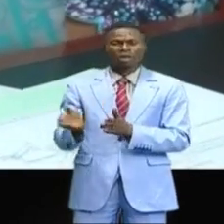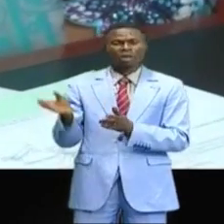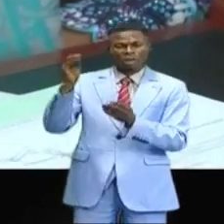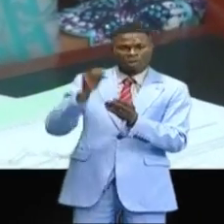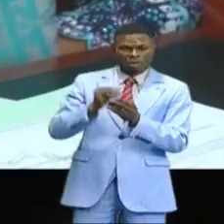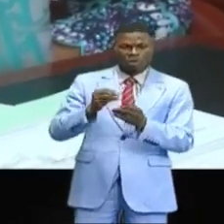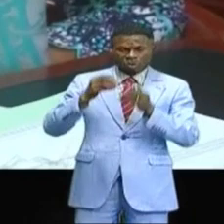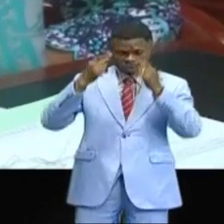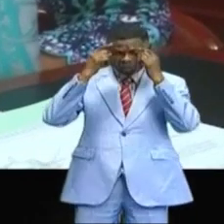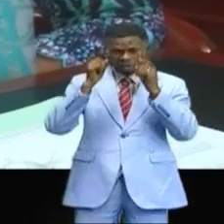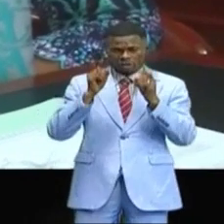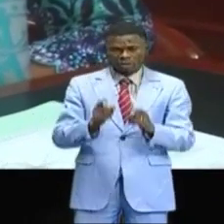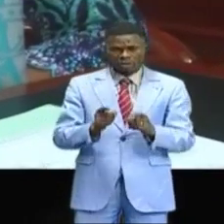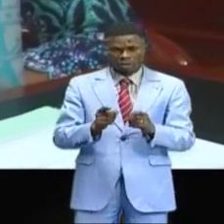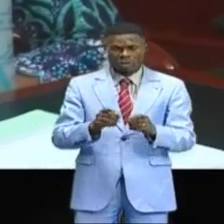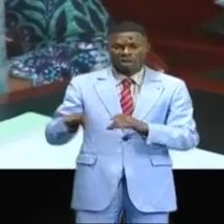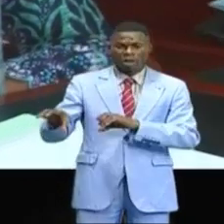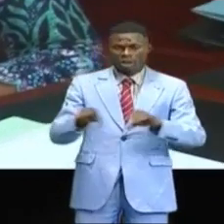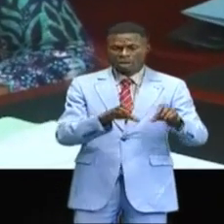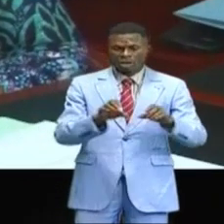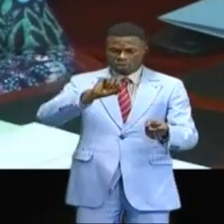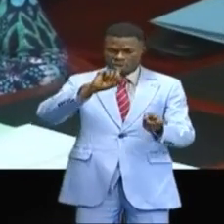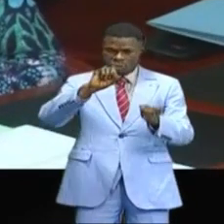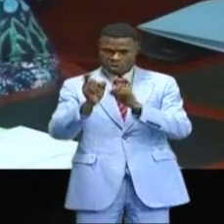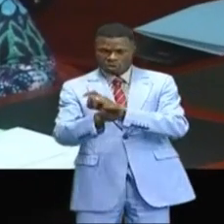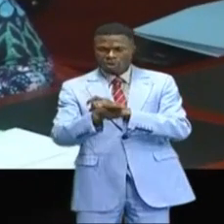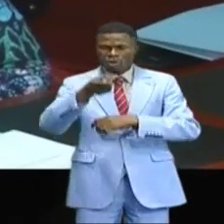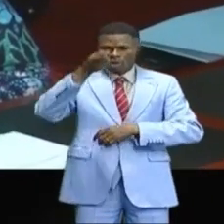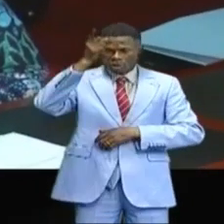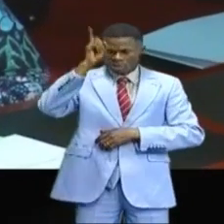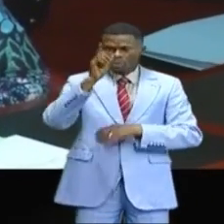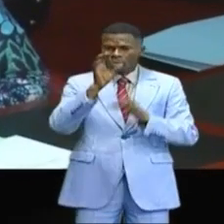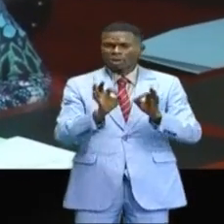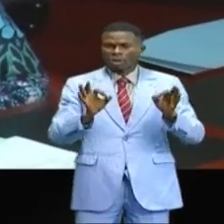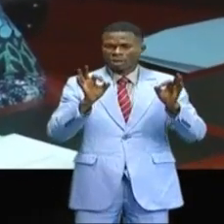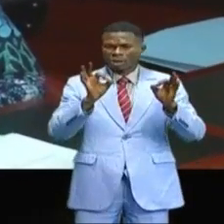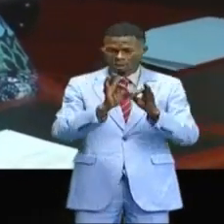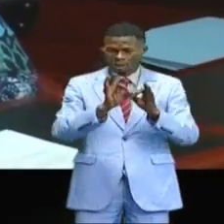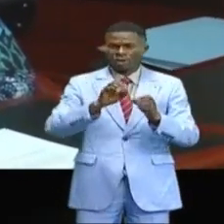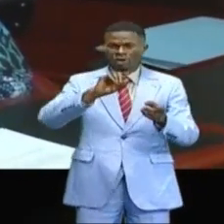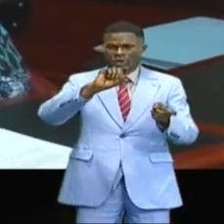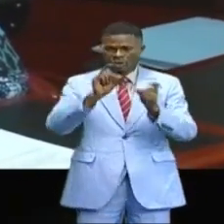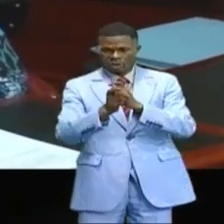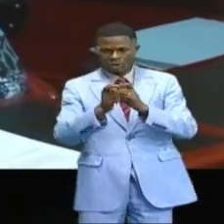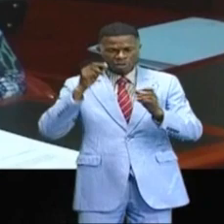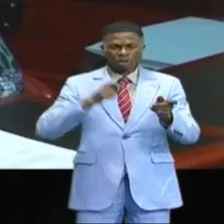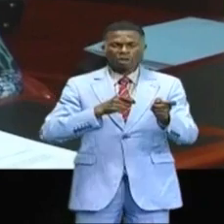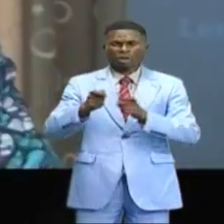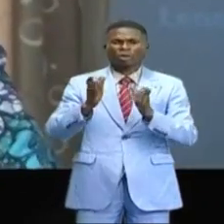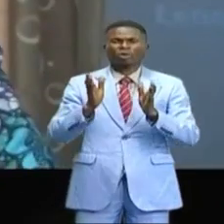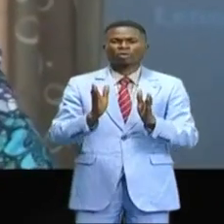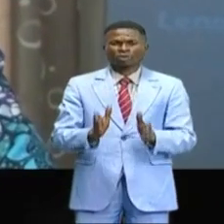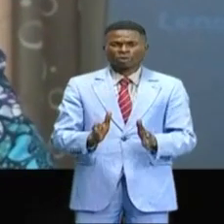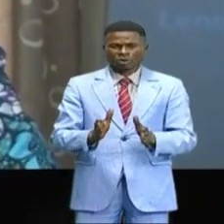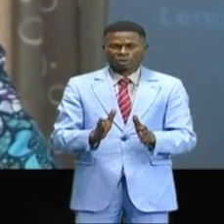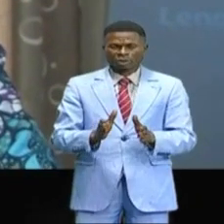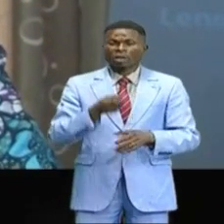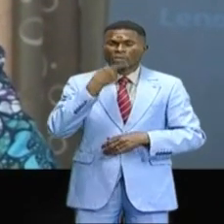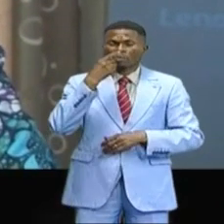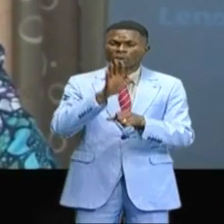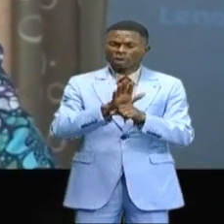série de mesures et actions de réforme prioritaires visant à améliorer la gouvernance. Elles